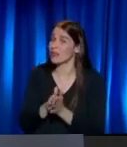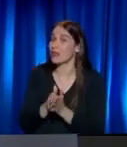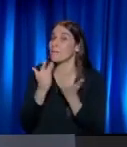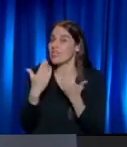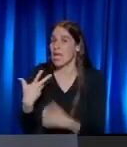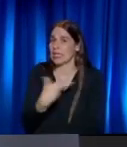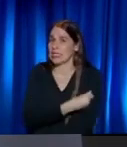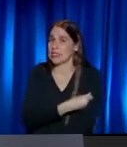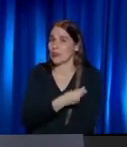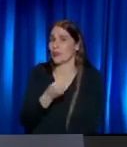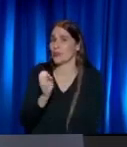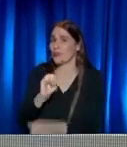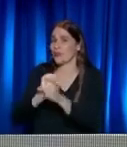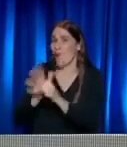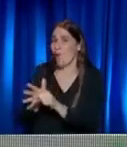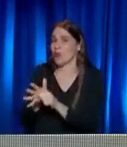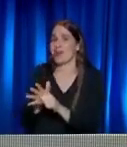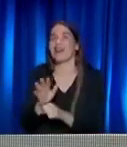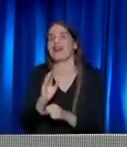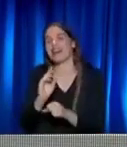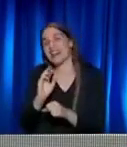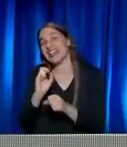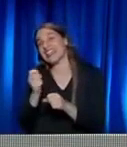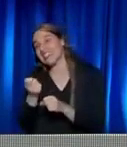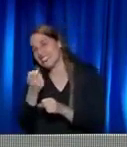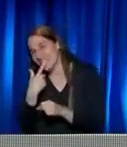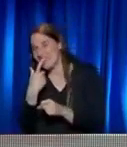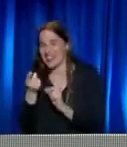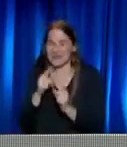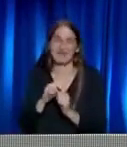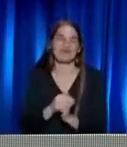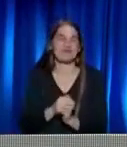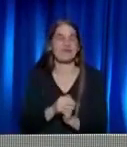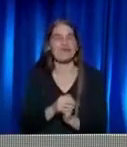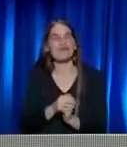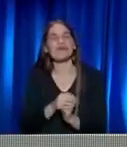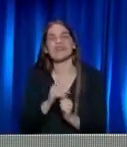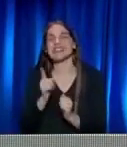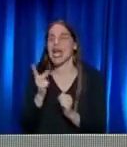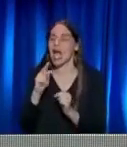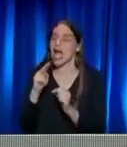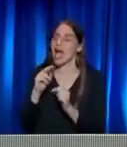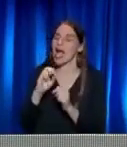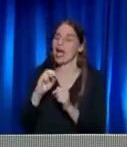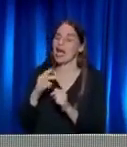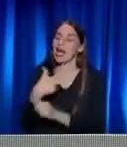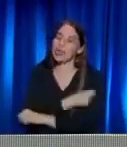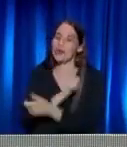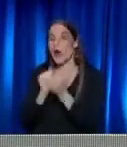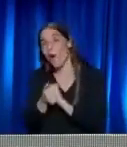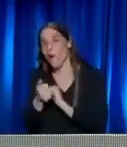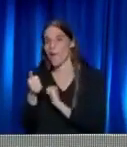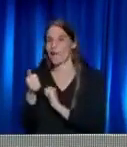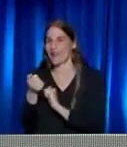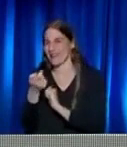חיסון לתרופה של הקורונה? חיסון או תרופה? תראו, האמת שזו שאלת המאה, וכולנו... זה היה לוחסן.